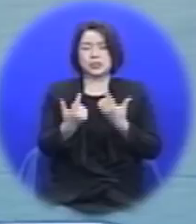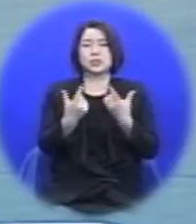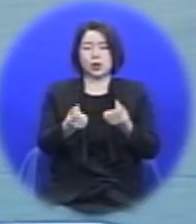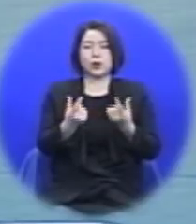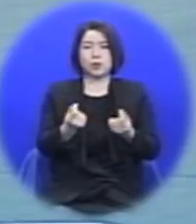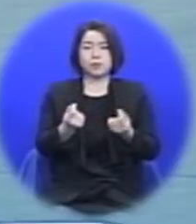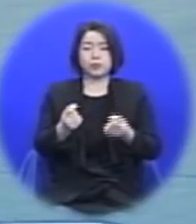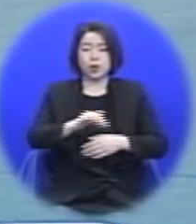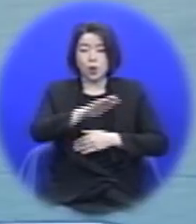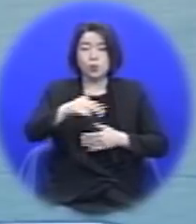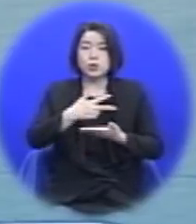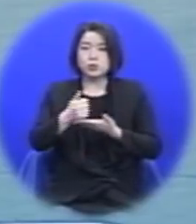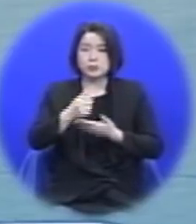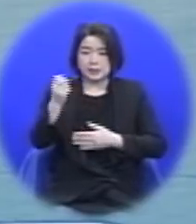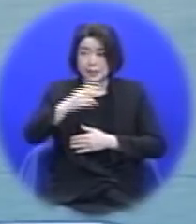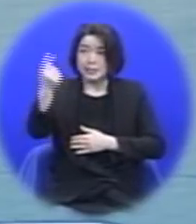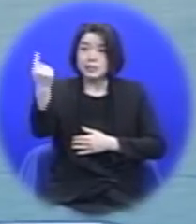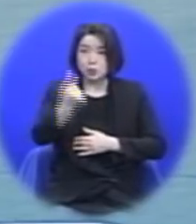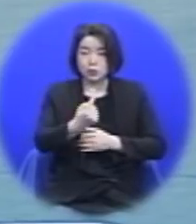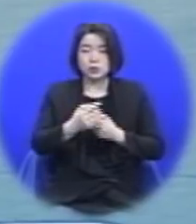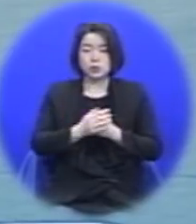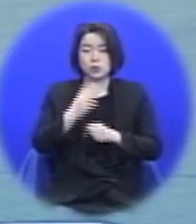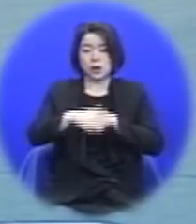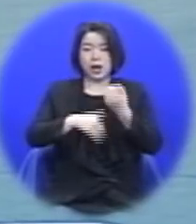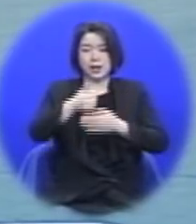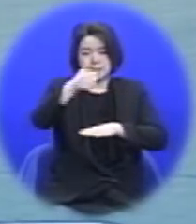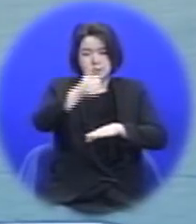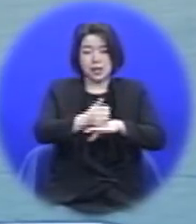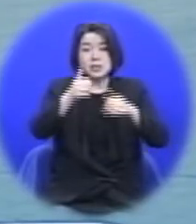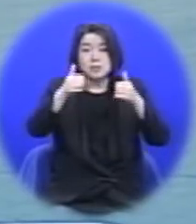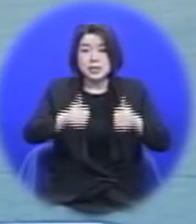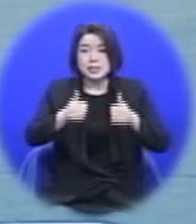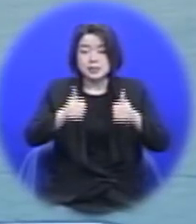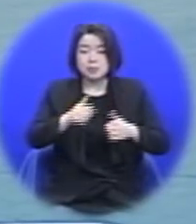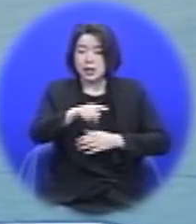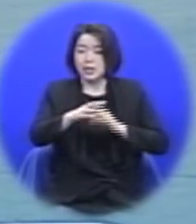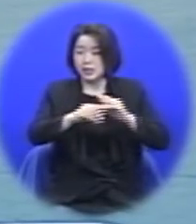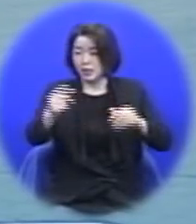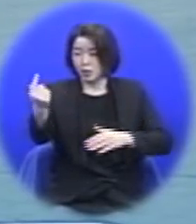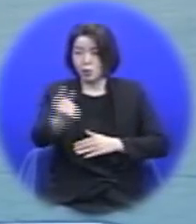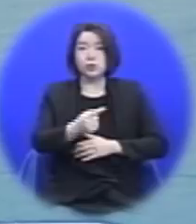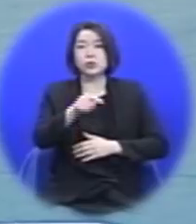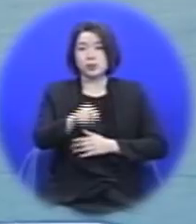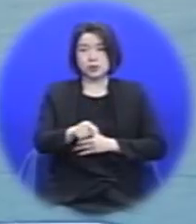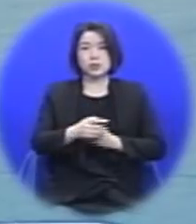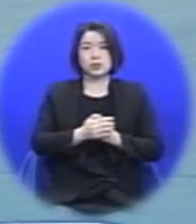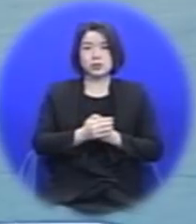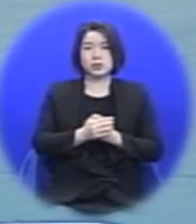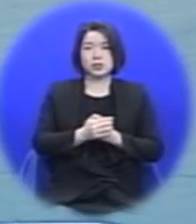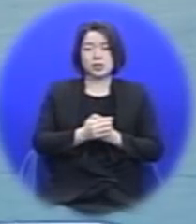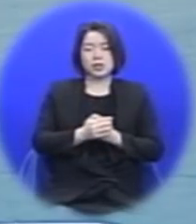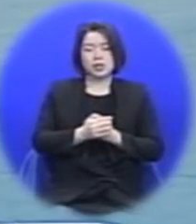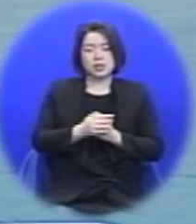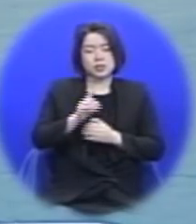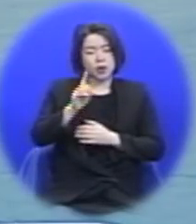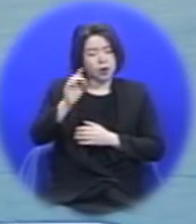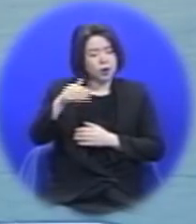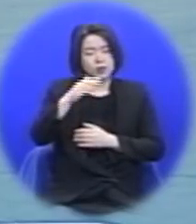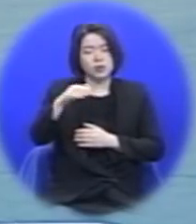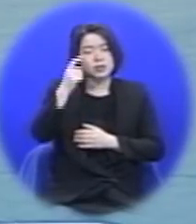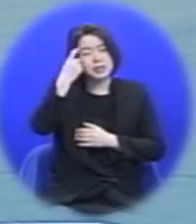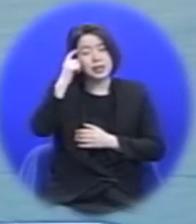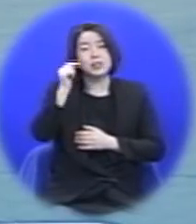우리 주님이 재림에 오시고 하나님의 마지막 심판이 이 땅에 임하는 것이 전혀 예상치 못했던